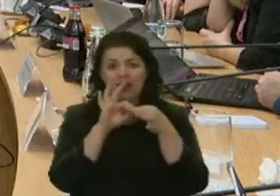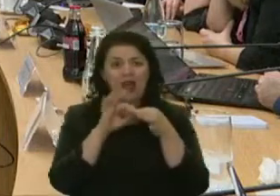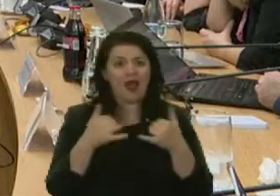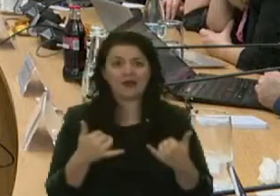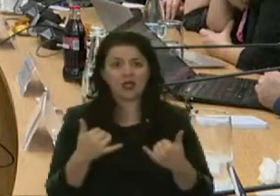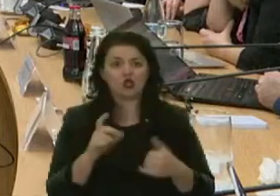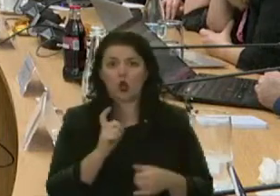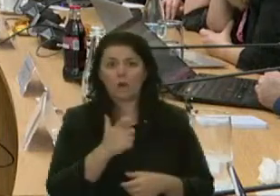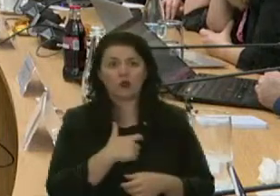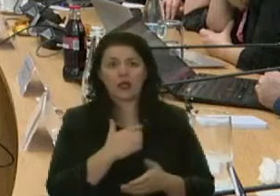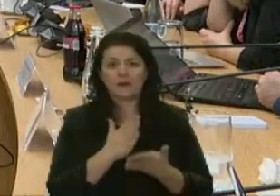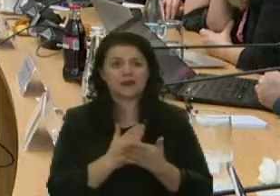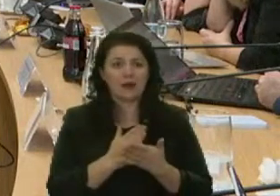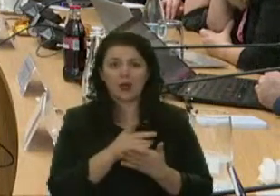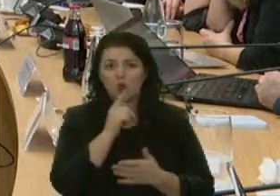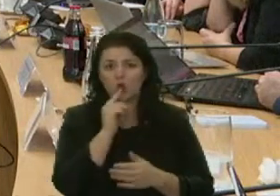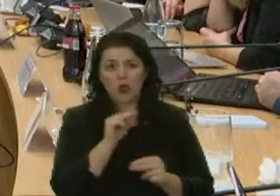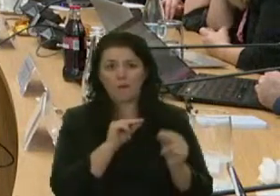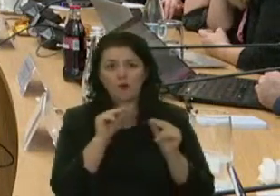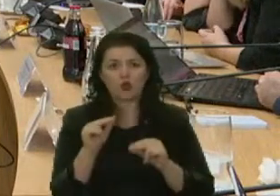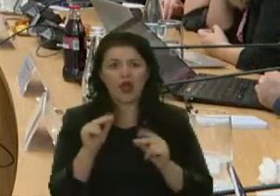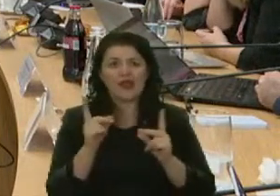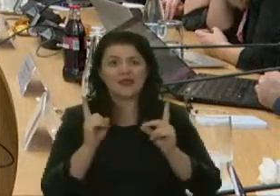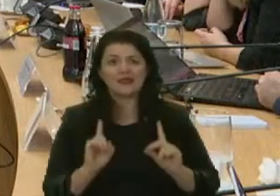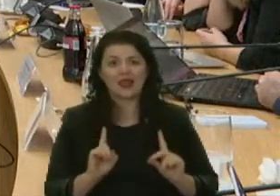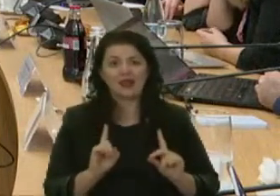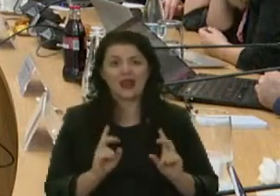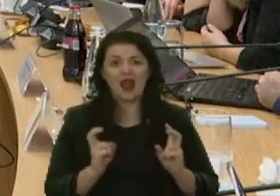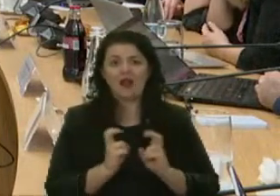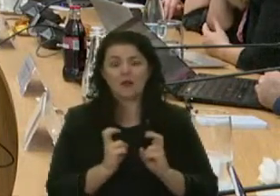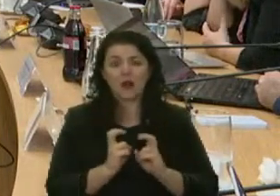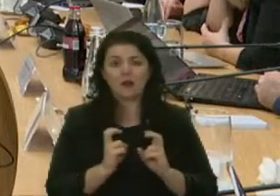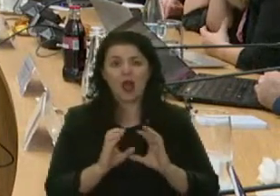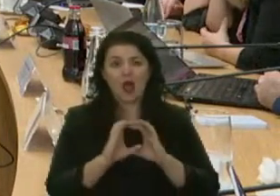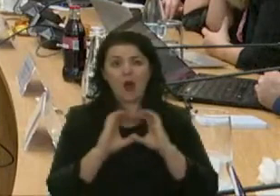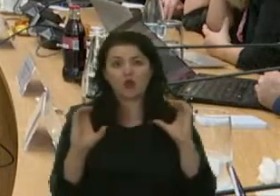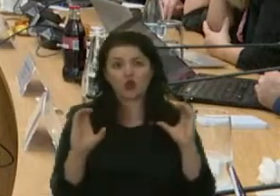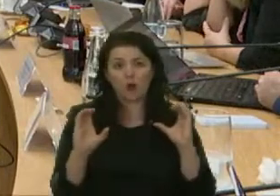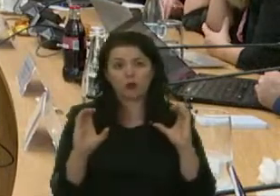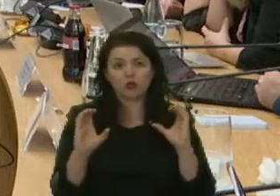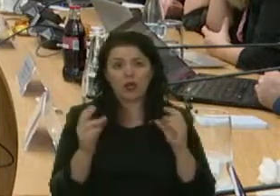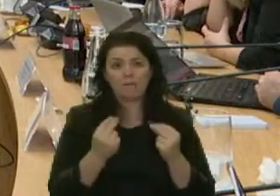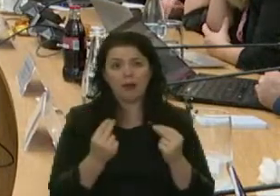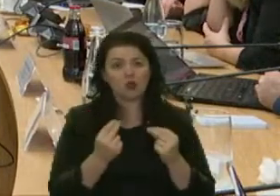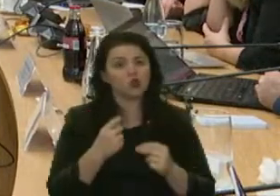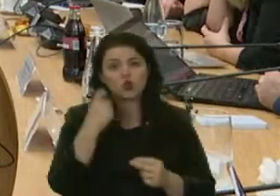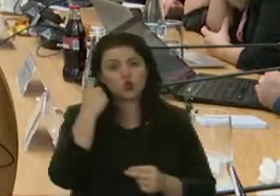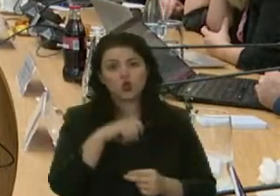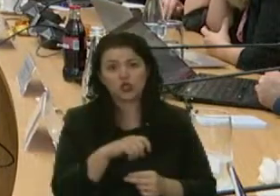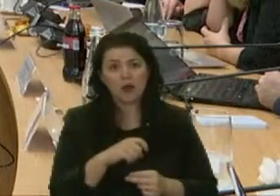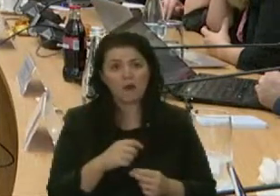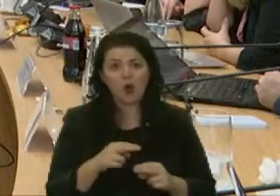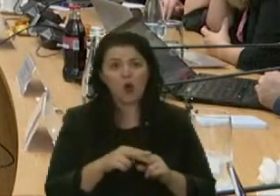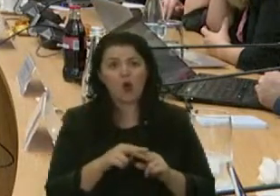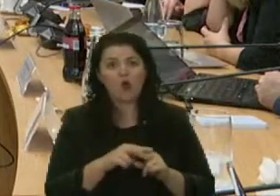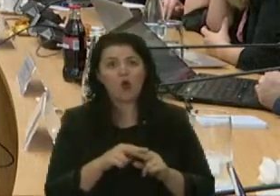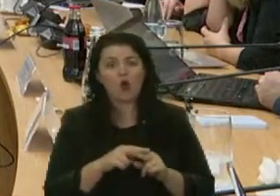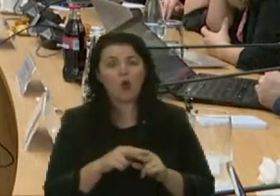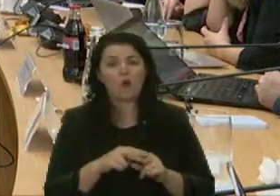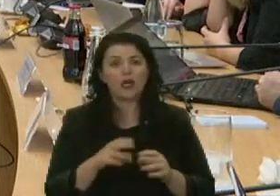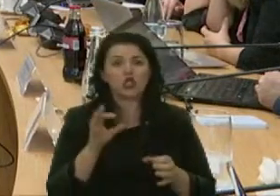nu putem să stabilim Unde anume Trebuie să punem acele stații de încărcare pentru autobuze pentru că nu știm cum o să arate stul de